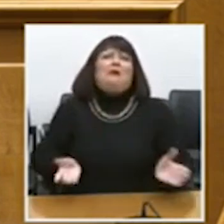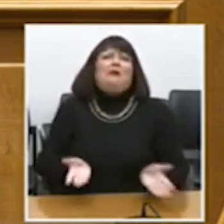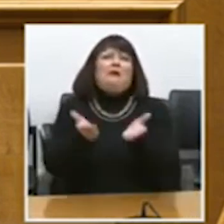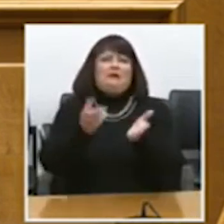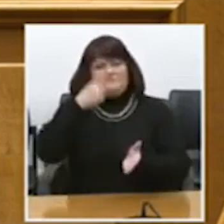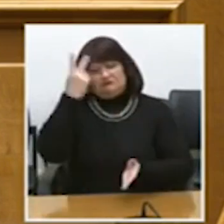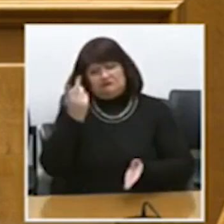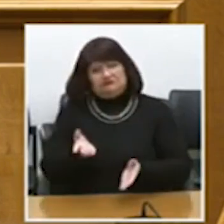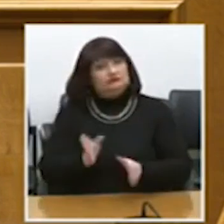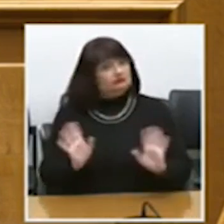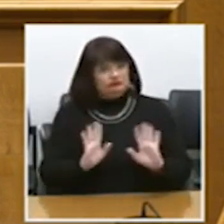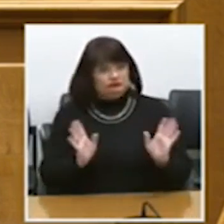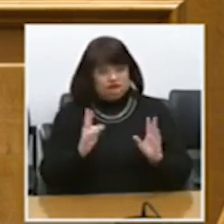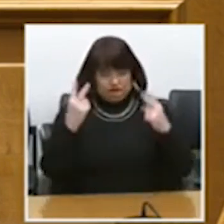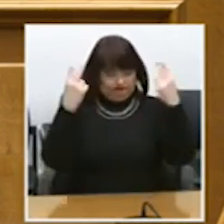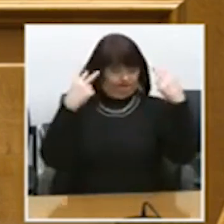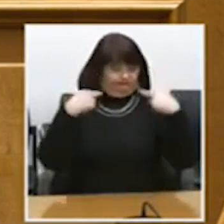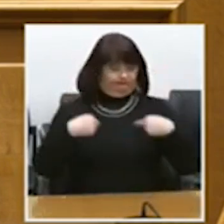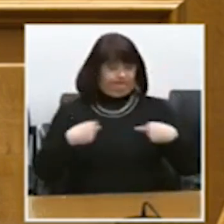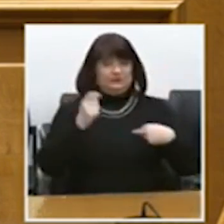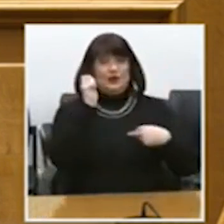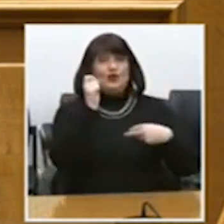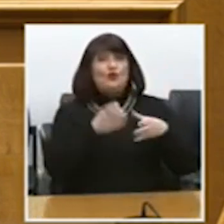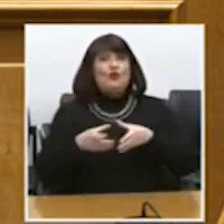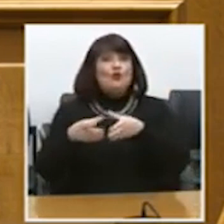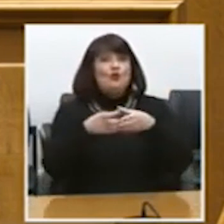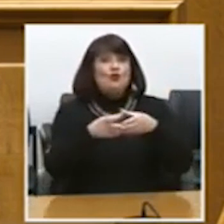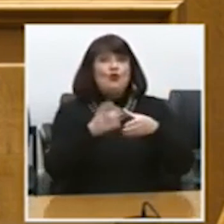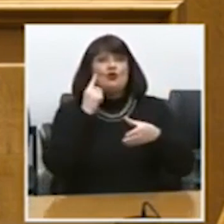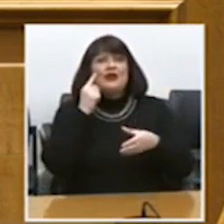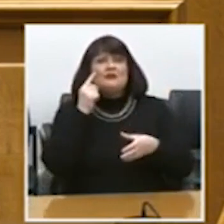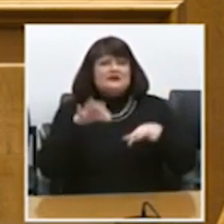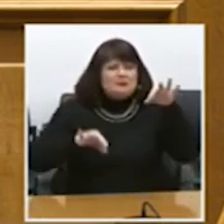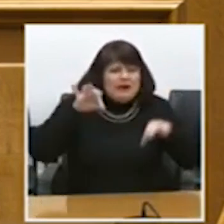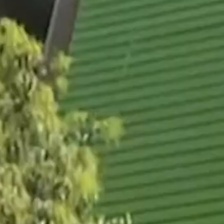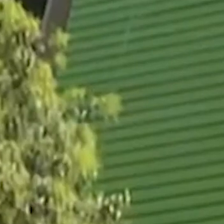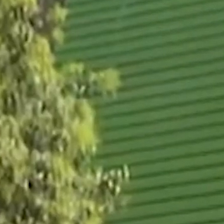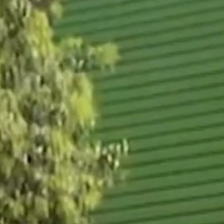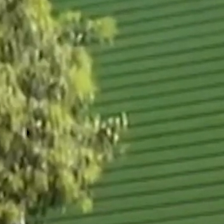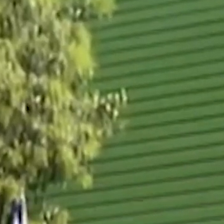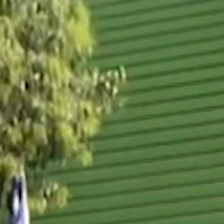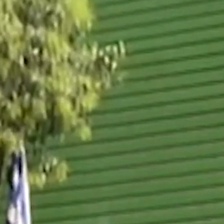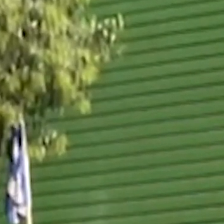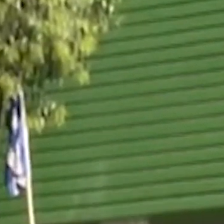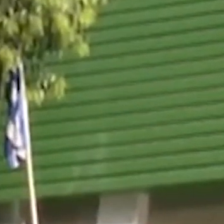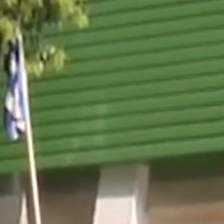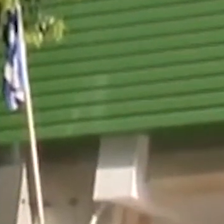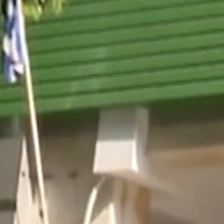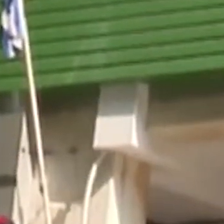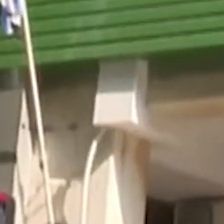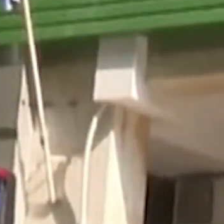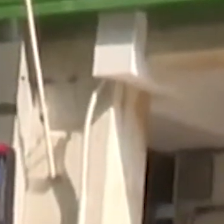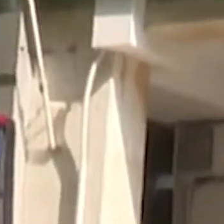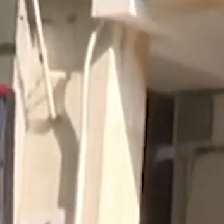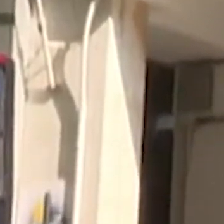Αντιμετωπίζετε τα υπόλοιπα κόμματα του Κοινοβουλίου ως κομπάρσους των επιδιώξεών σας. Το ΠΑΣΟΚ πάντως ενδέχεται να καταψηφίσει σήμερα